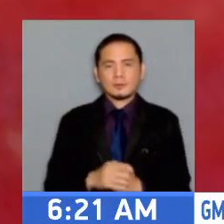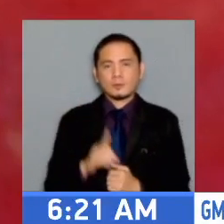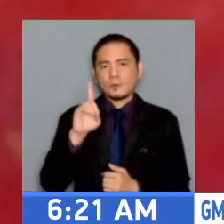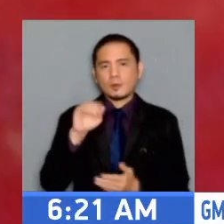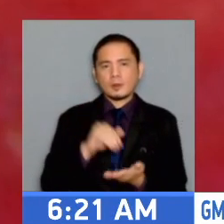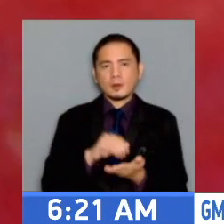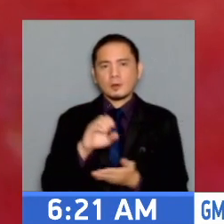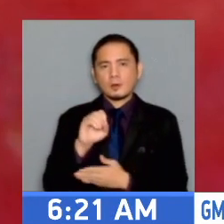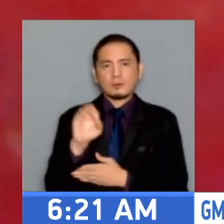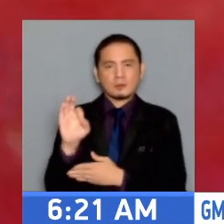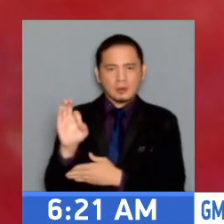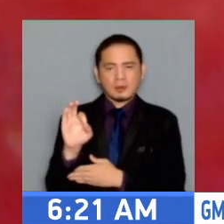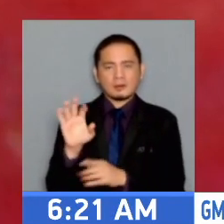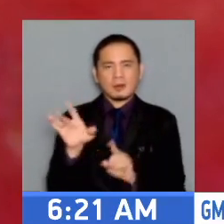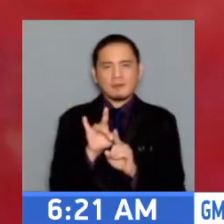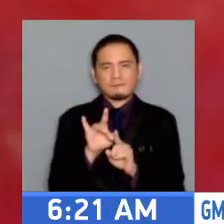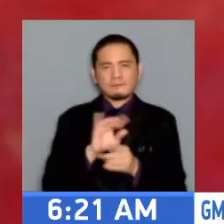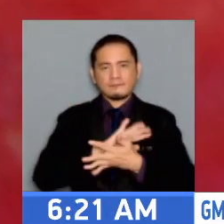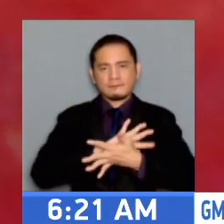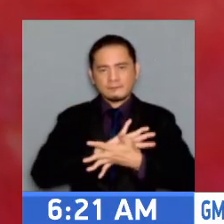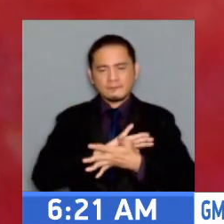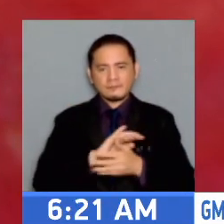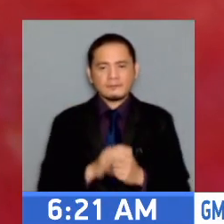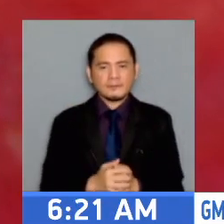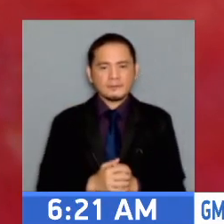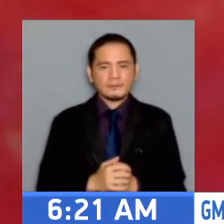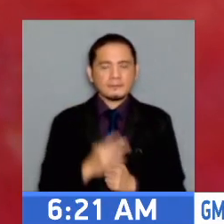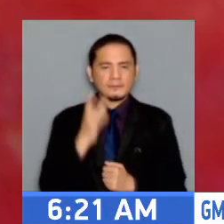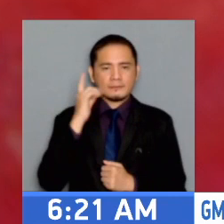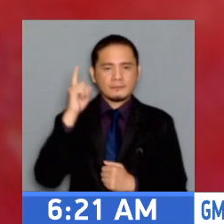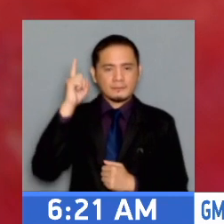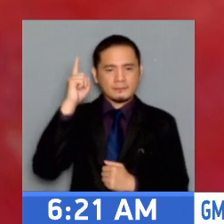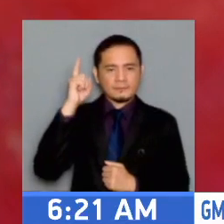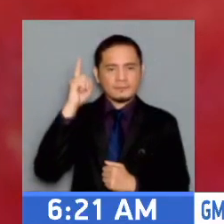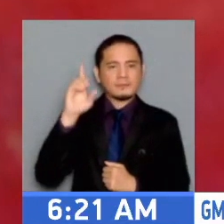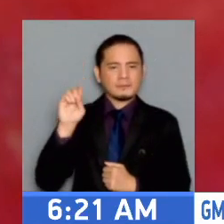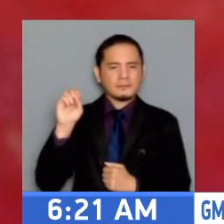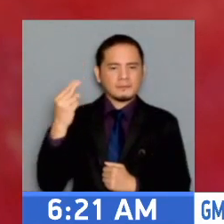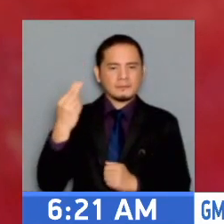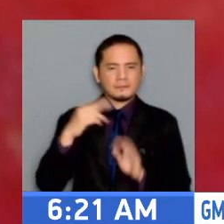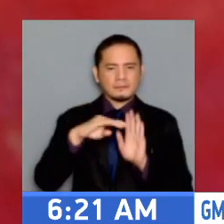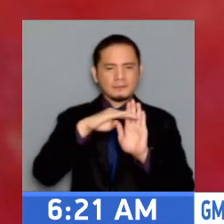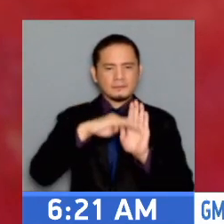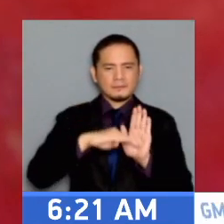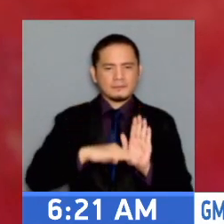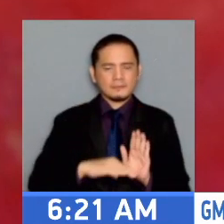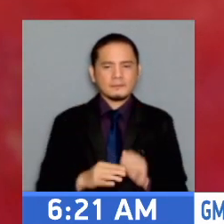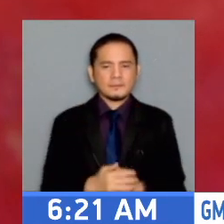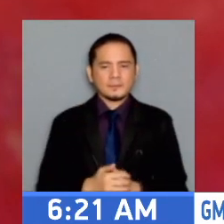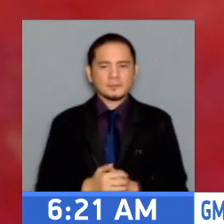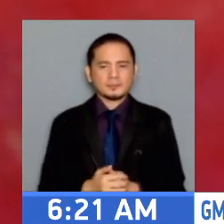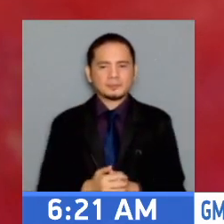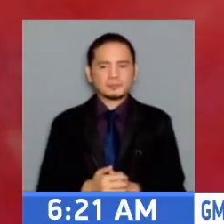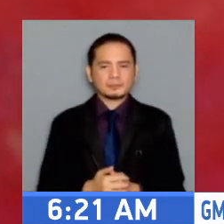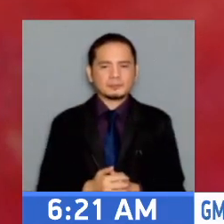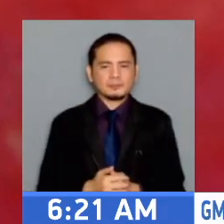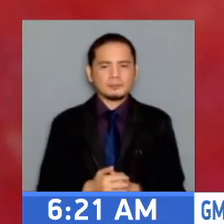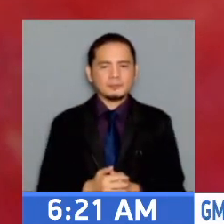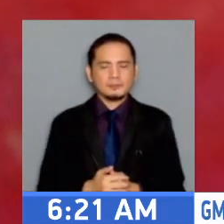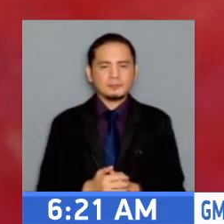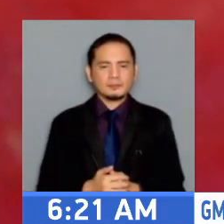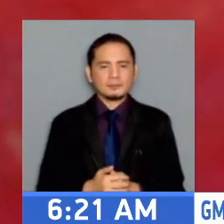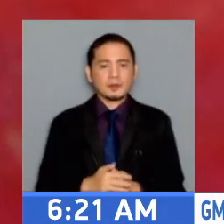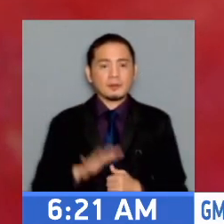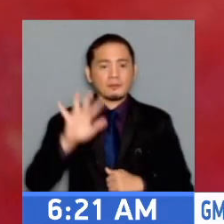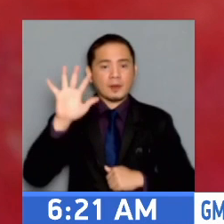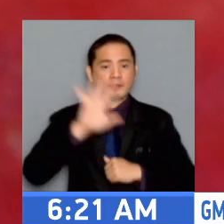ng COVID-19 base sa tala ng Department of Health. Sumampa ulit sa 1,000 ang bilang nito matapos ang 5 sunod-sunod na araw na may pagbaba